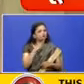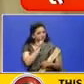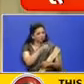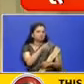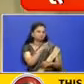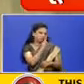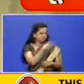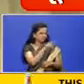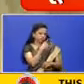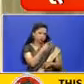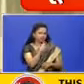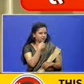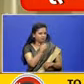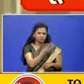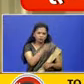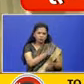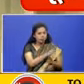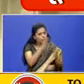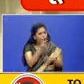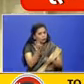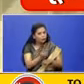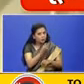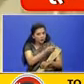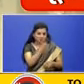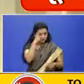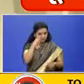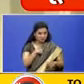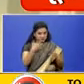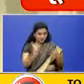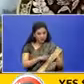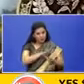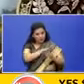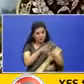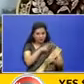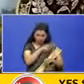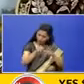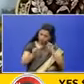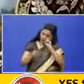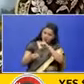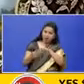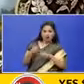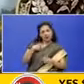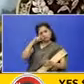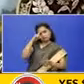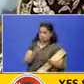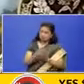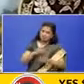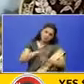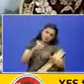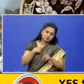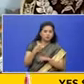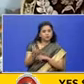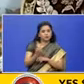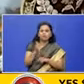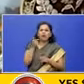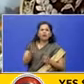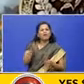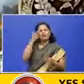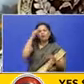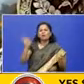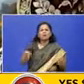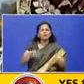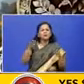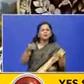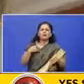आपने बिजली का अधिकतम उपयोग करने के लिए भी मन बना लिया है। बना लिया सर, बना लिया। अभी हमें कोई दिक्कत ही नहीं है, हम फ्री